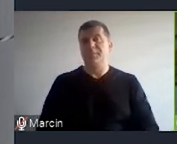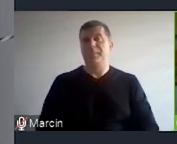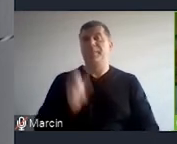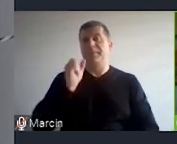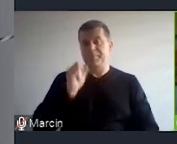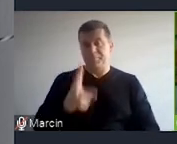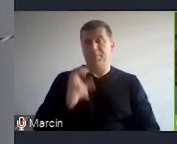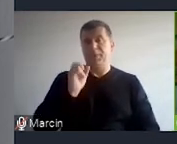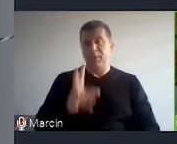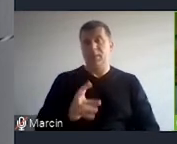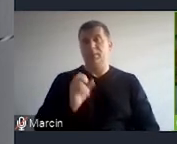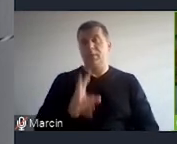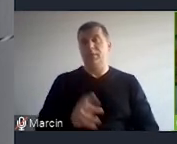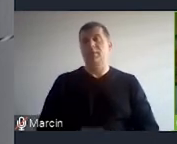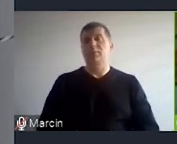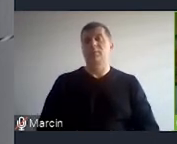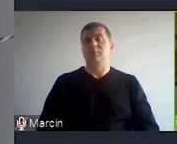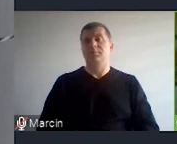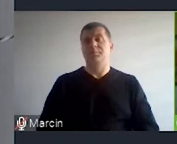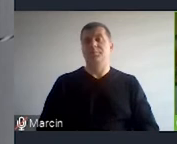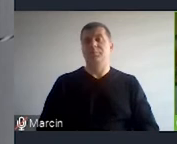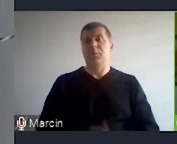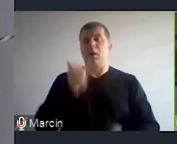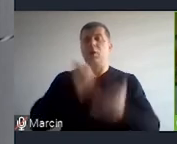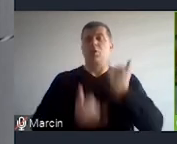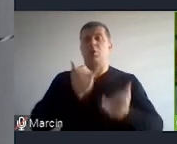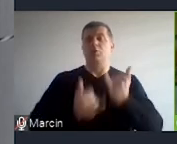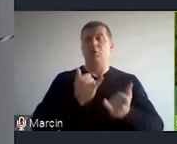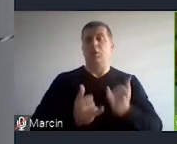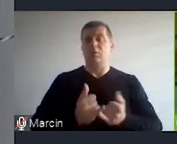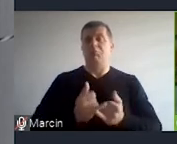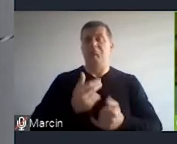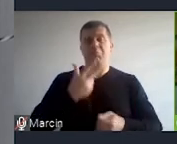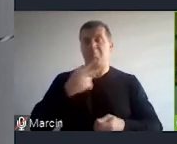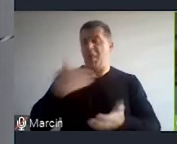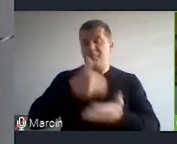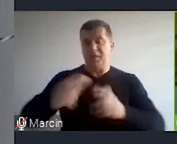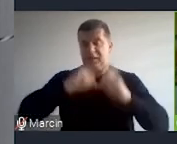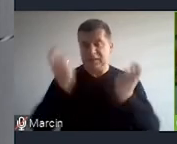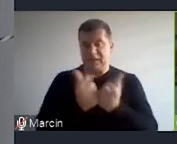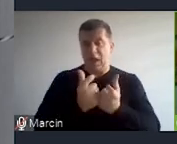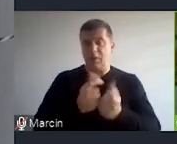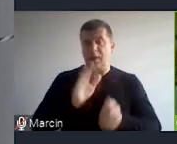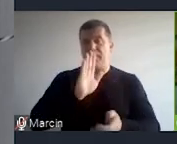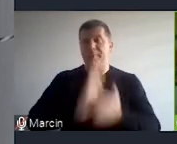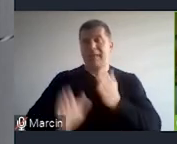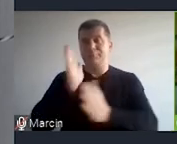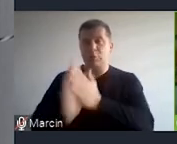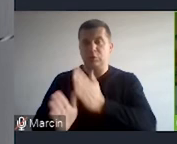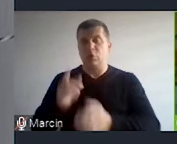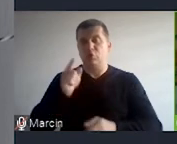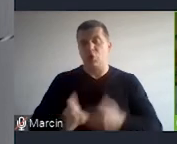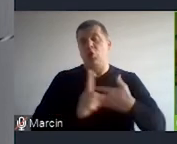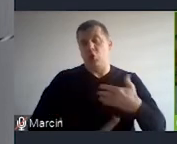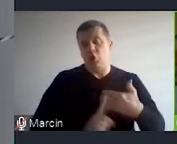Tak jest. Tak jest, Pani Marto, jeżeli nie wyda Pani całych bezpośrednich, to